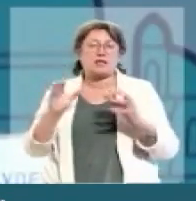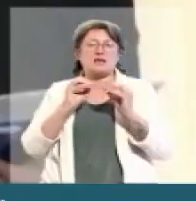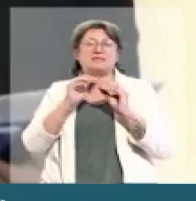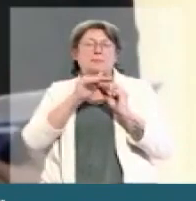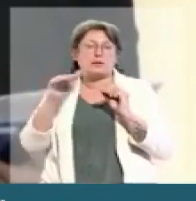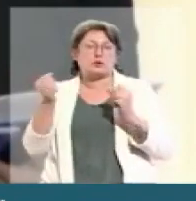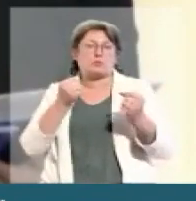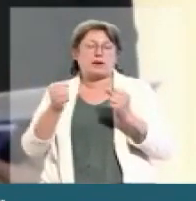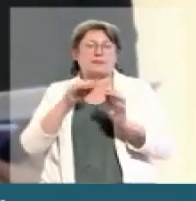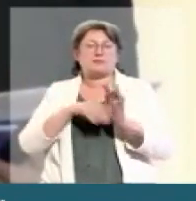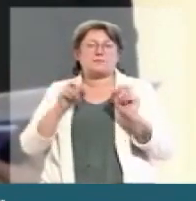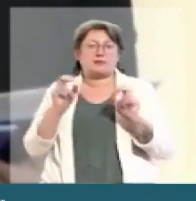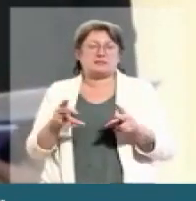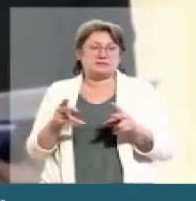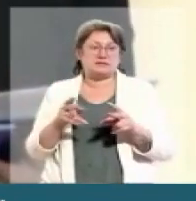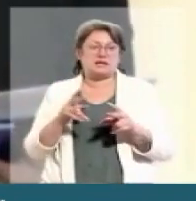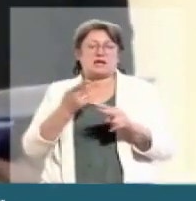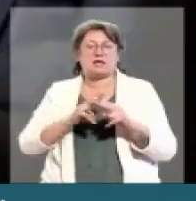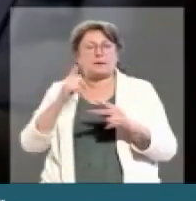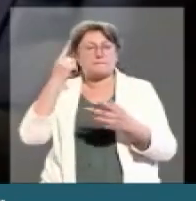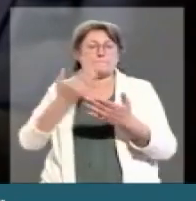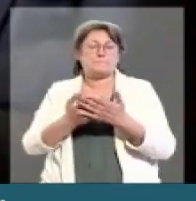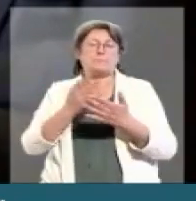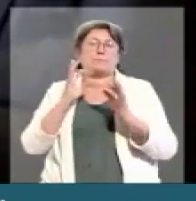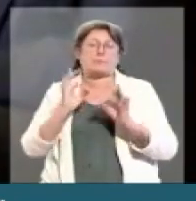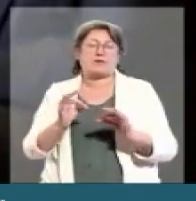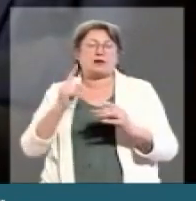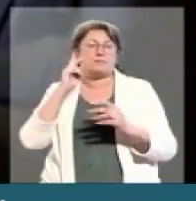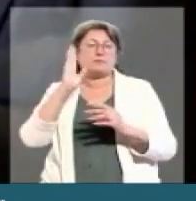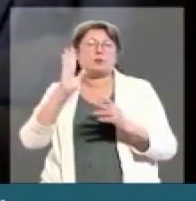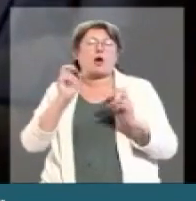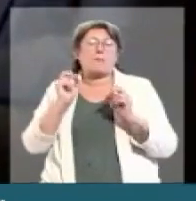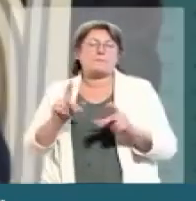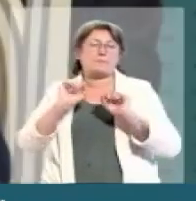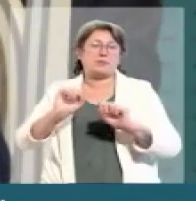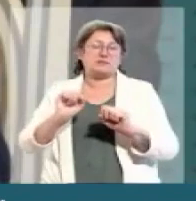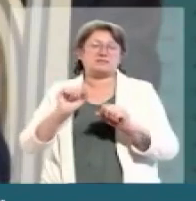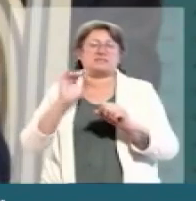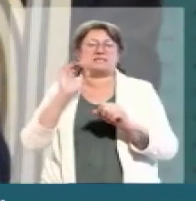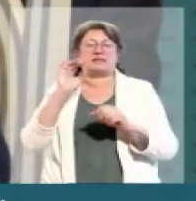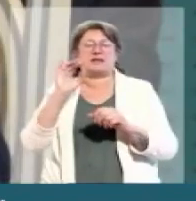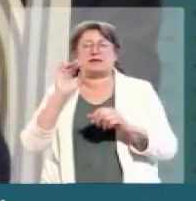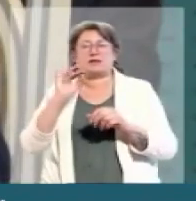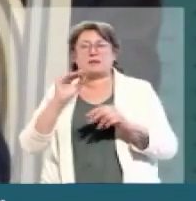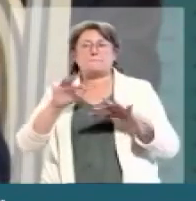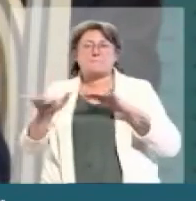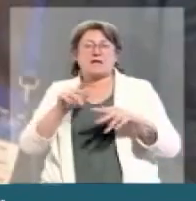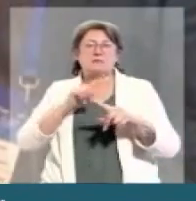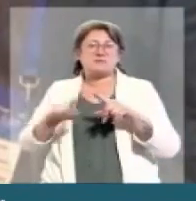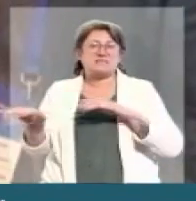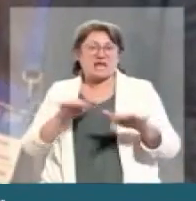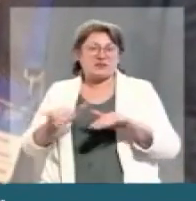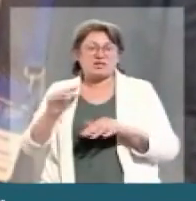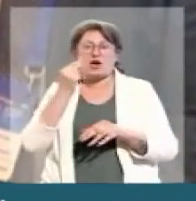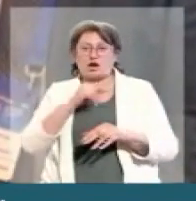стабильности и укрепление безопасности, что предполагает эффективное прогнозирование угроз, оперативную выработку превентивных мер реагирования